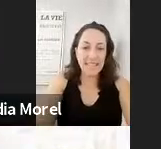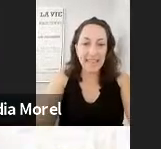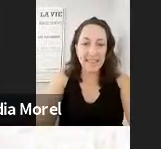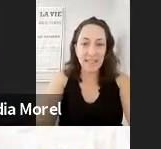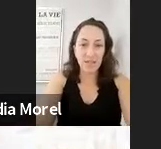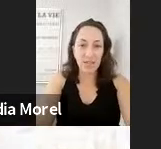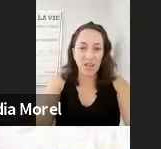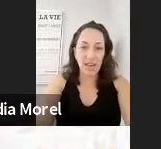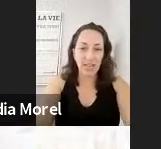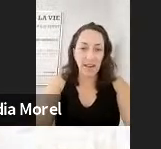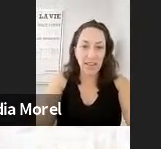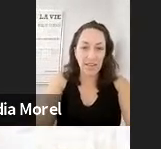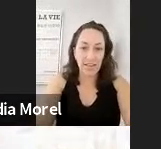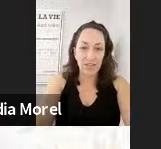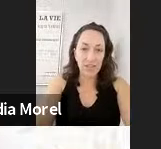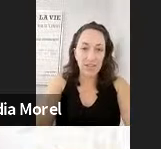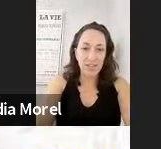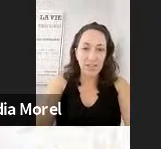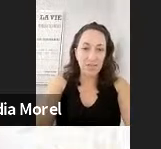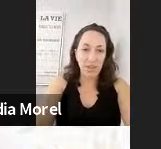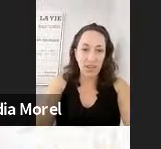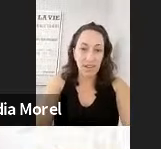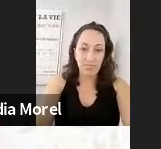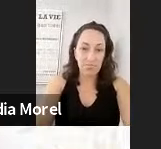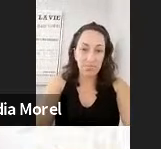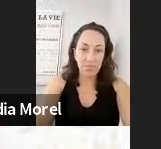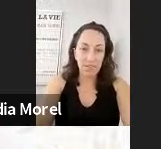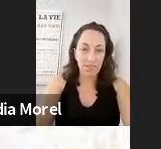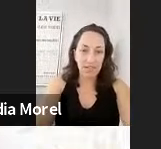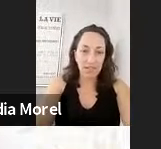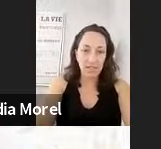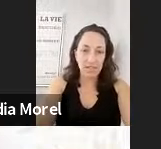Il a écrit sa question dans le clan de la page, ou elle.